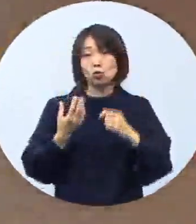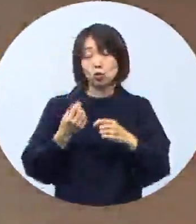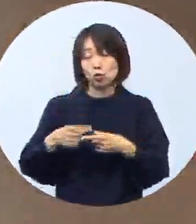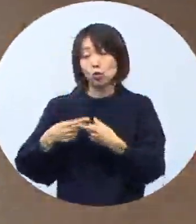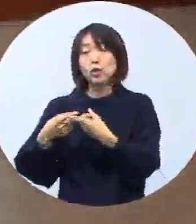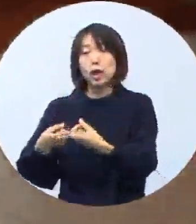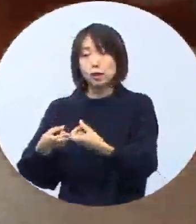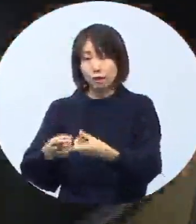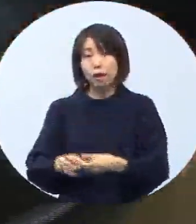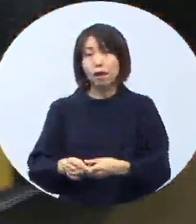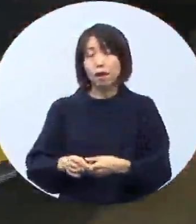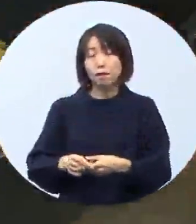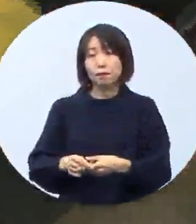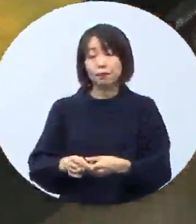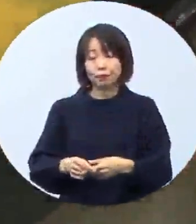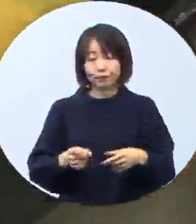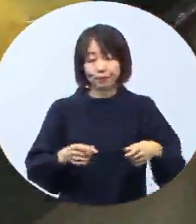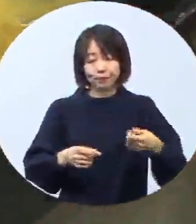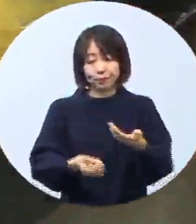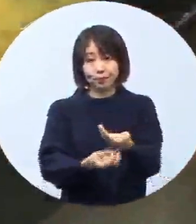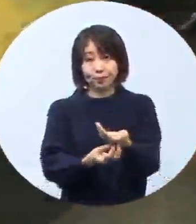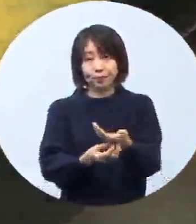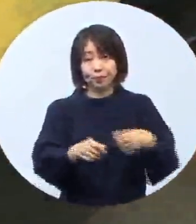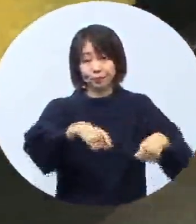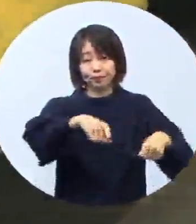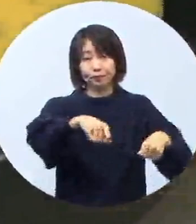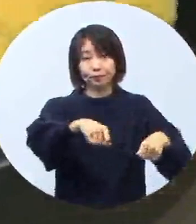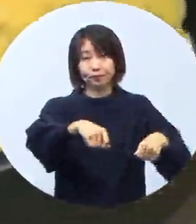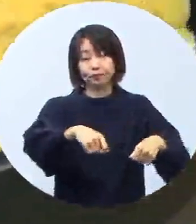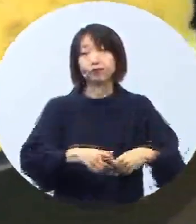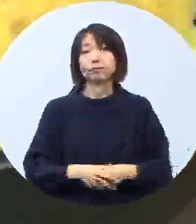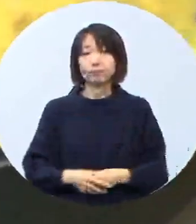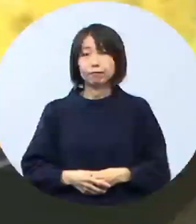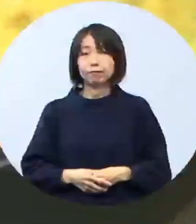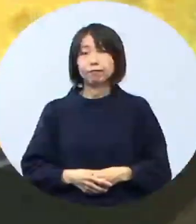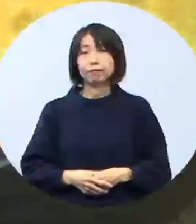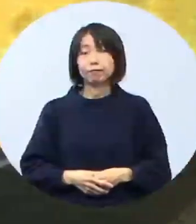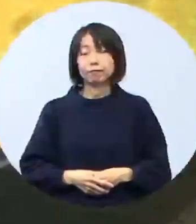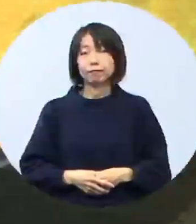牛乳を加え、スクランブルエッグを作ります。